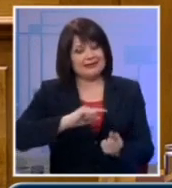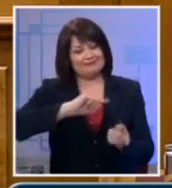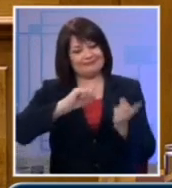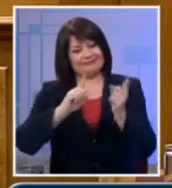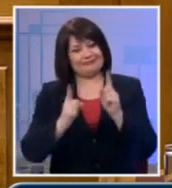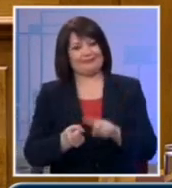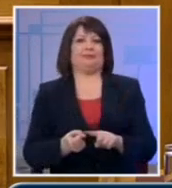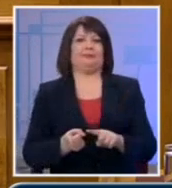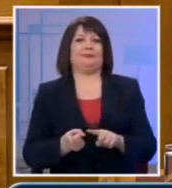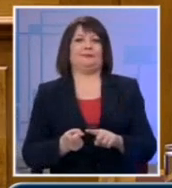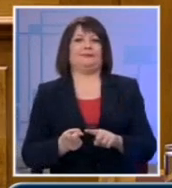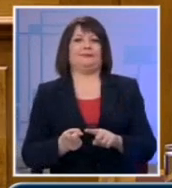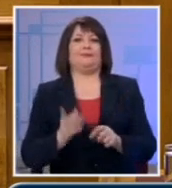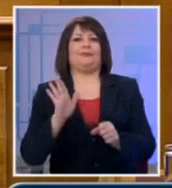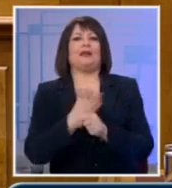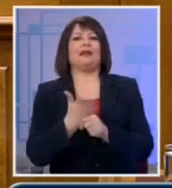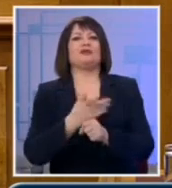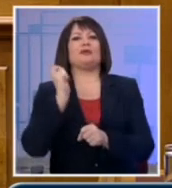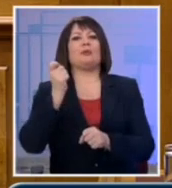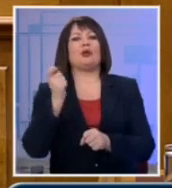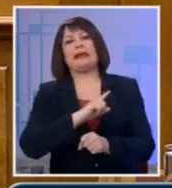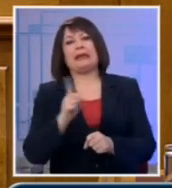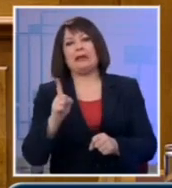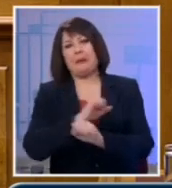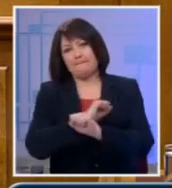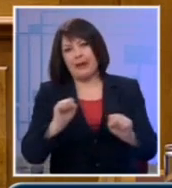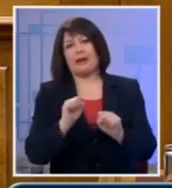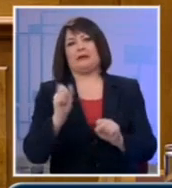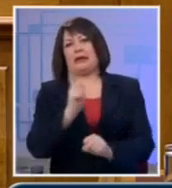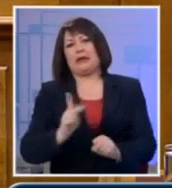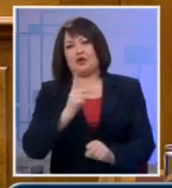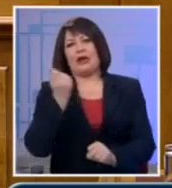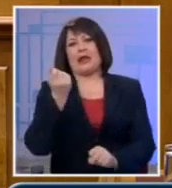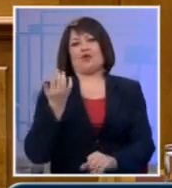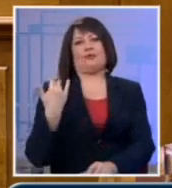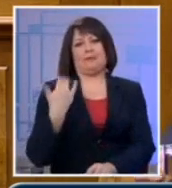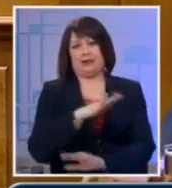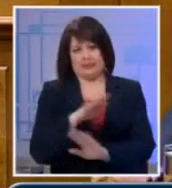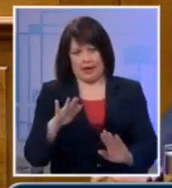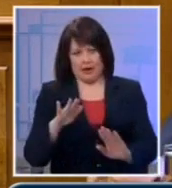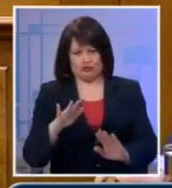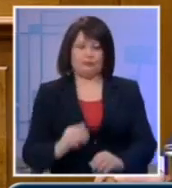αντιστροφής των καταστροφικών πολιτικών που διέλυσαν την ελληνική κοινωνία και οικονομία.